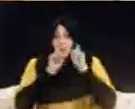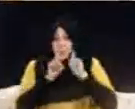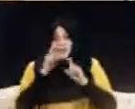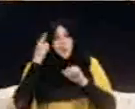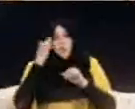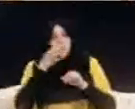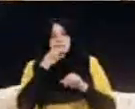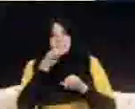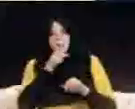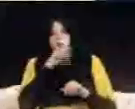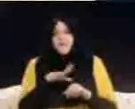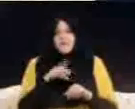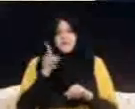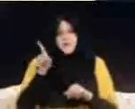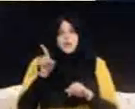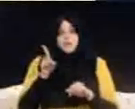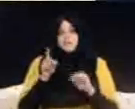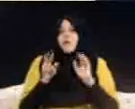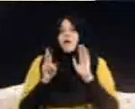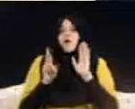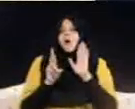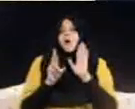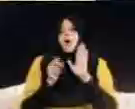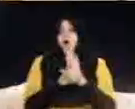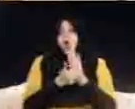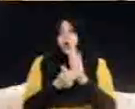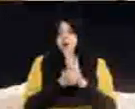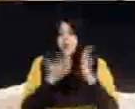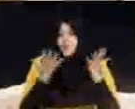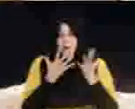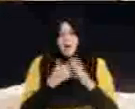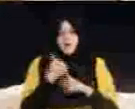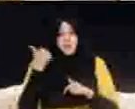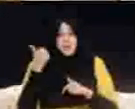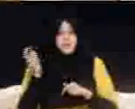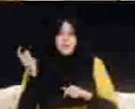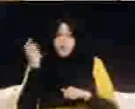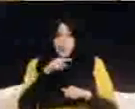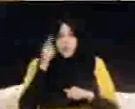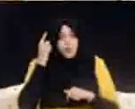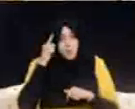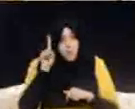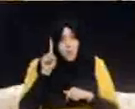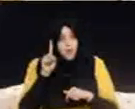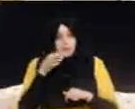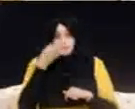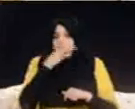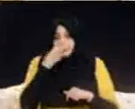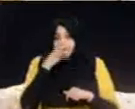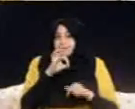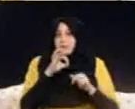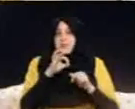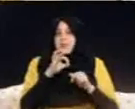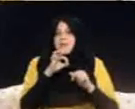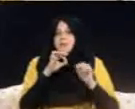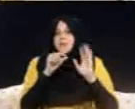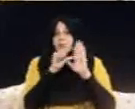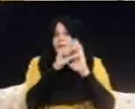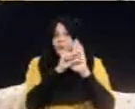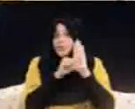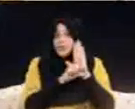وظيفة الرسول صلى الله عليه وسلم كما في سورة الجمعة في الآية الثانية، هو الذي بعث في الأميين رسول منهم يتلو عليهم